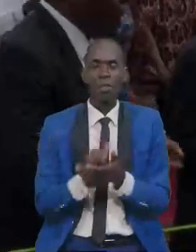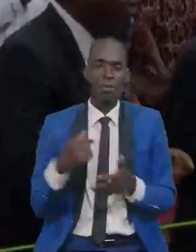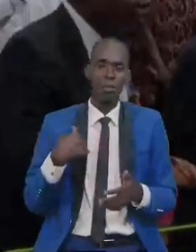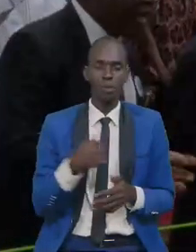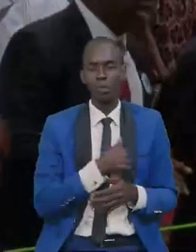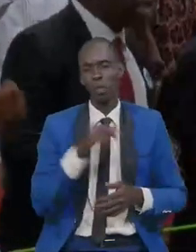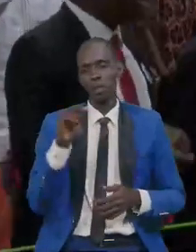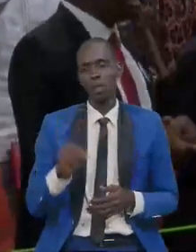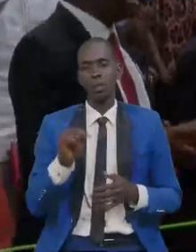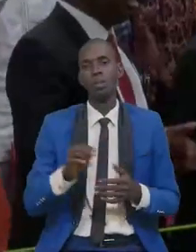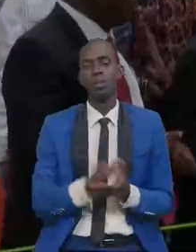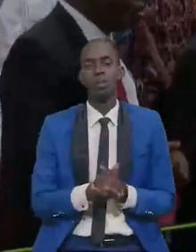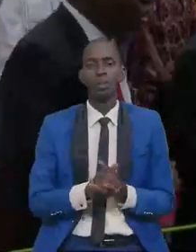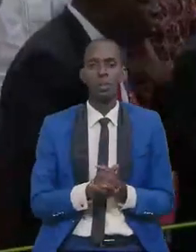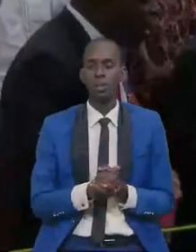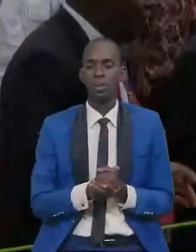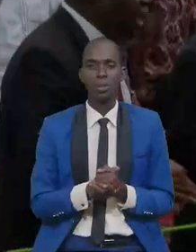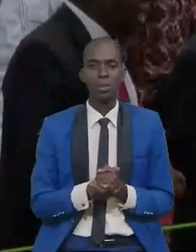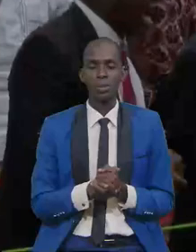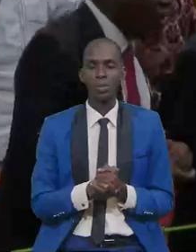Nous avons tout ce dont nous avons besoin.